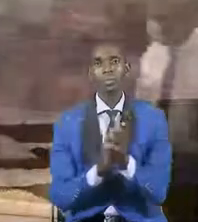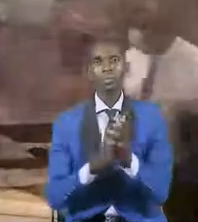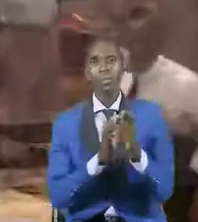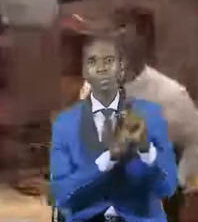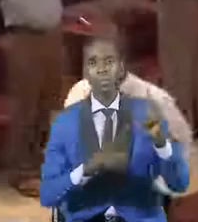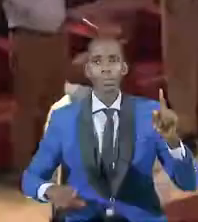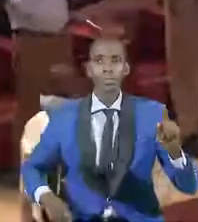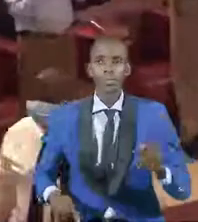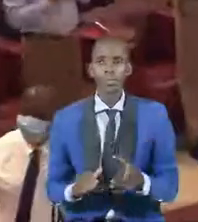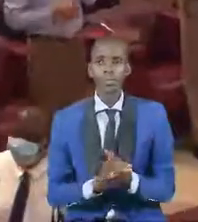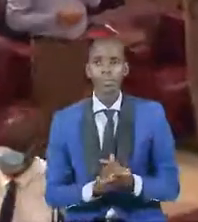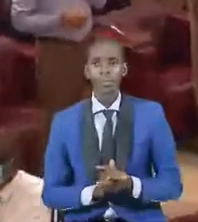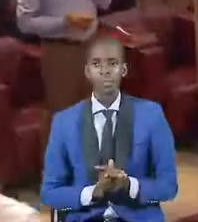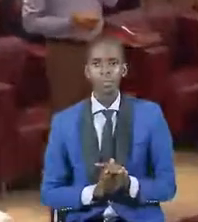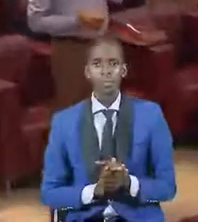Gloire à Dieu.